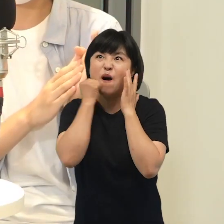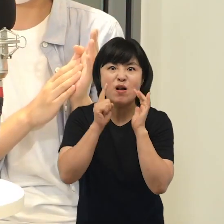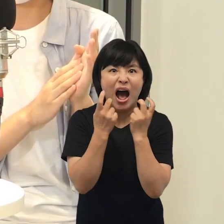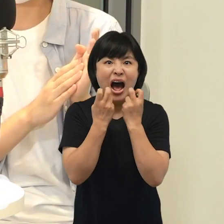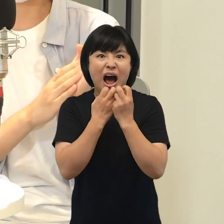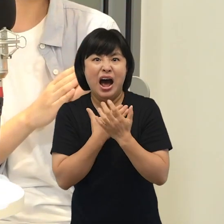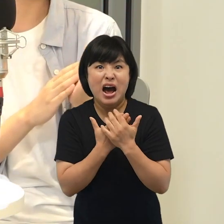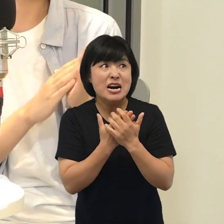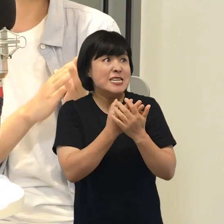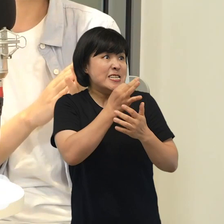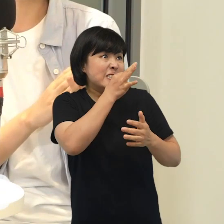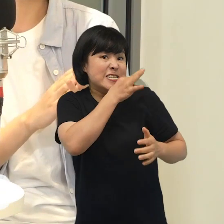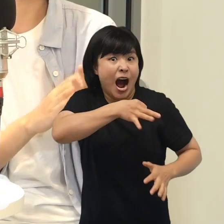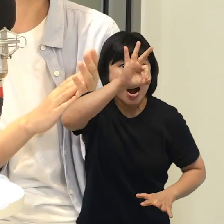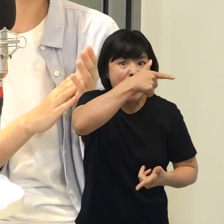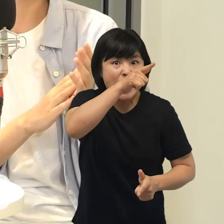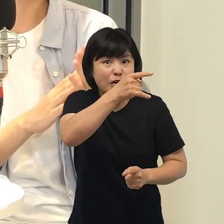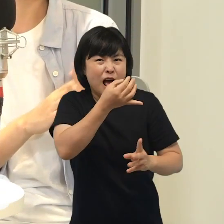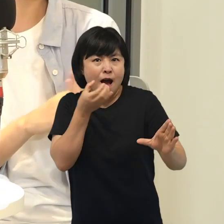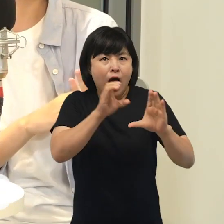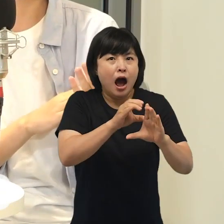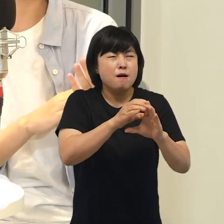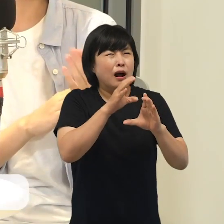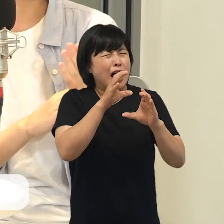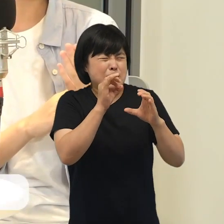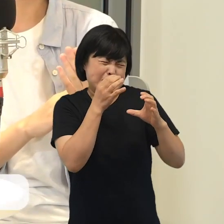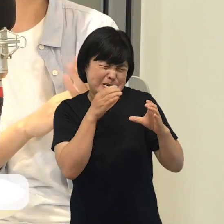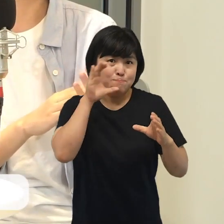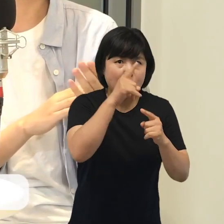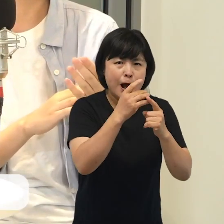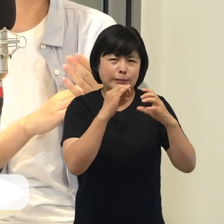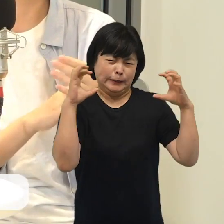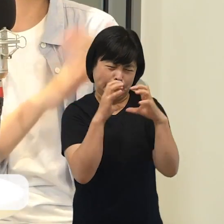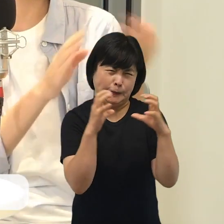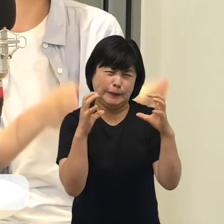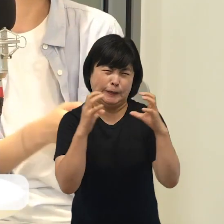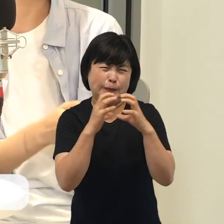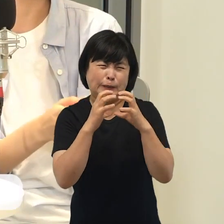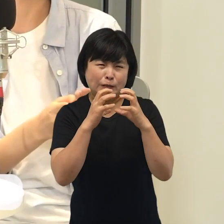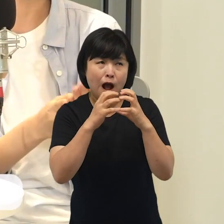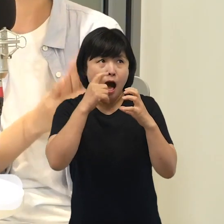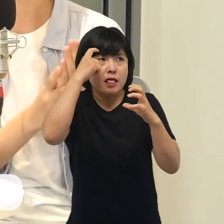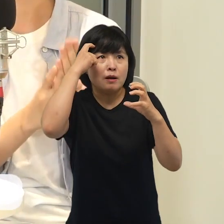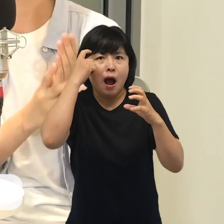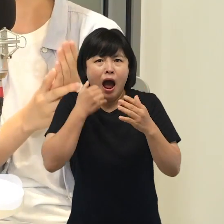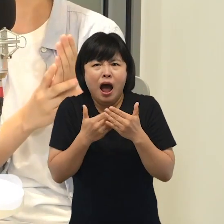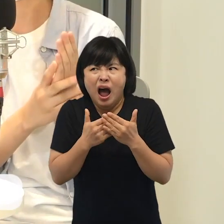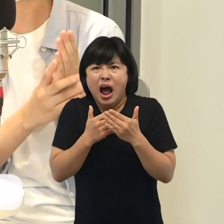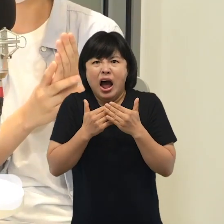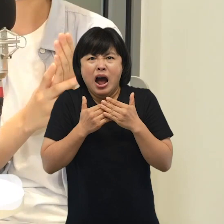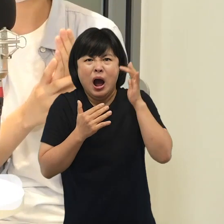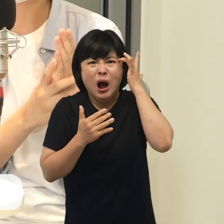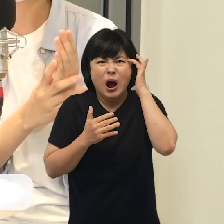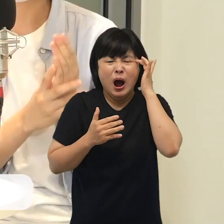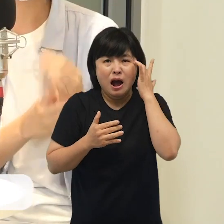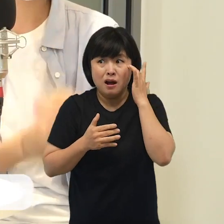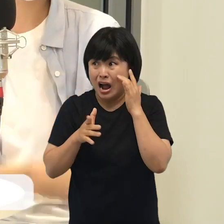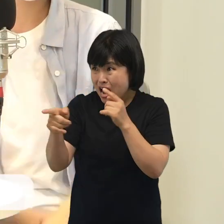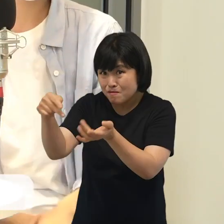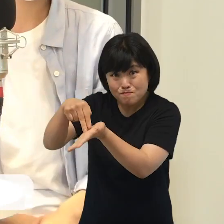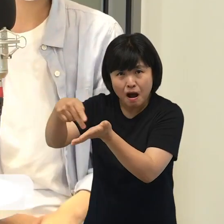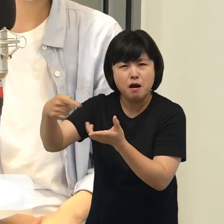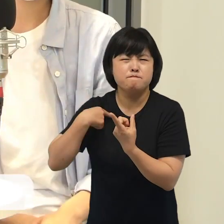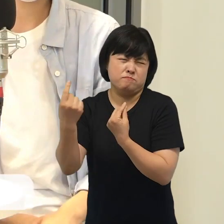내고 그럼 우량주 위주로 매수를 해서 투자라기보다는 돈을 묶어두는 그런 느낌으로 하고 있습니다.